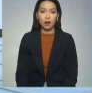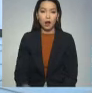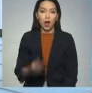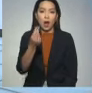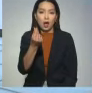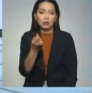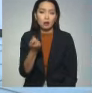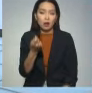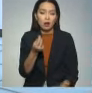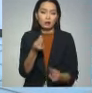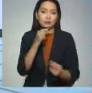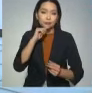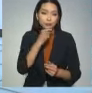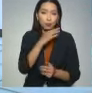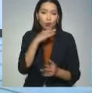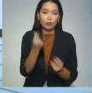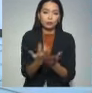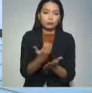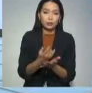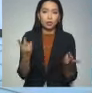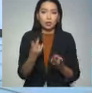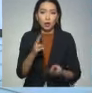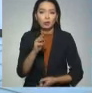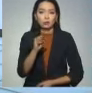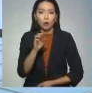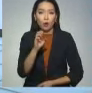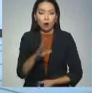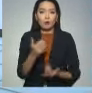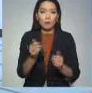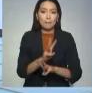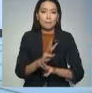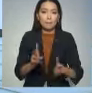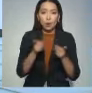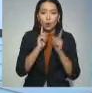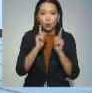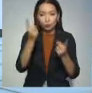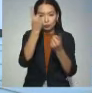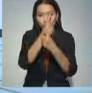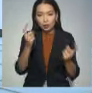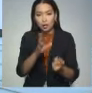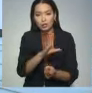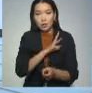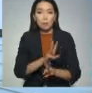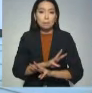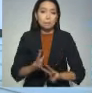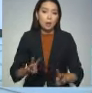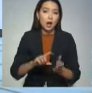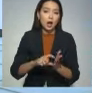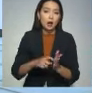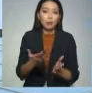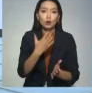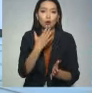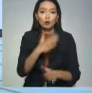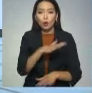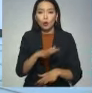Ақшаны азырақ жұмсап, көбірек табыс табу керек. Қасым Жомарт Тоқаев бүгін үкіметтің кеңейтілген отырысында осылай деді. Министрлер кабинетіне